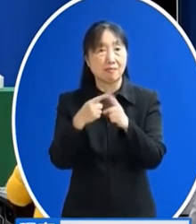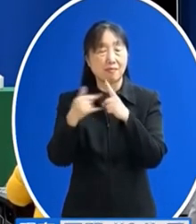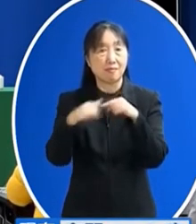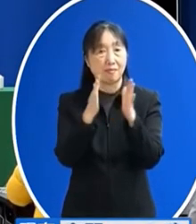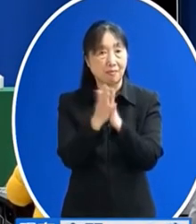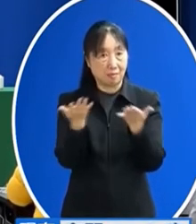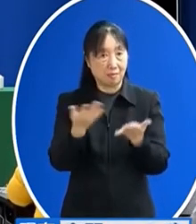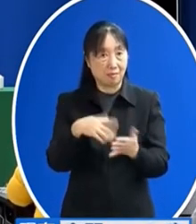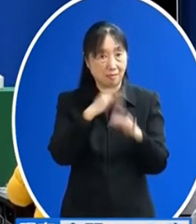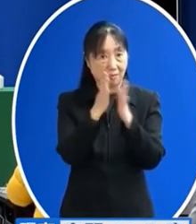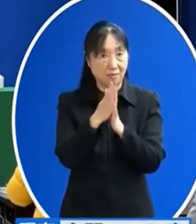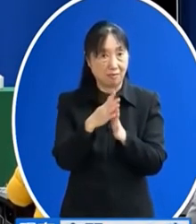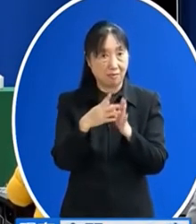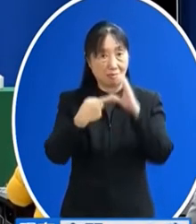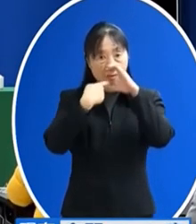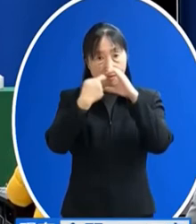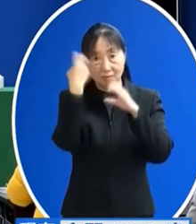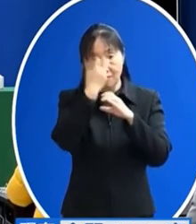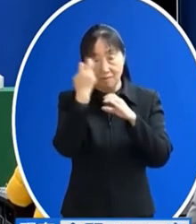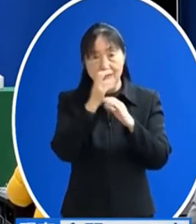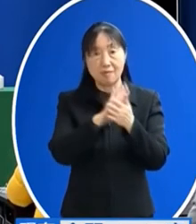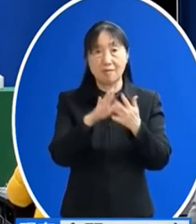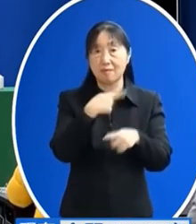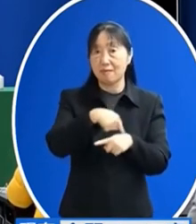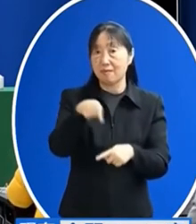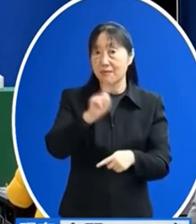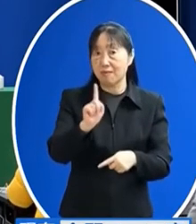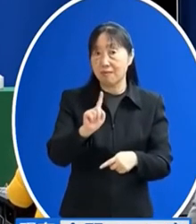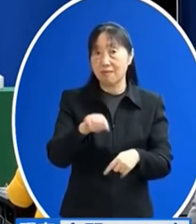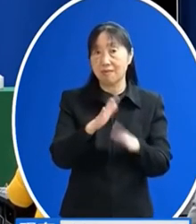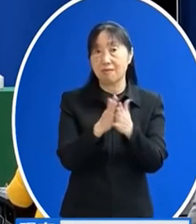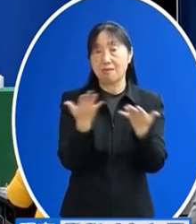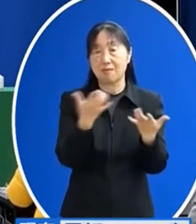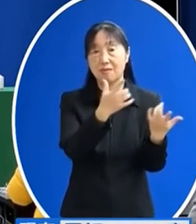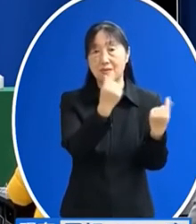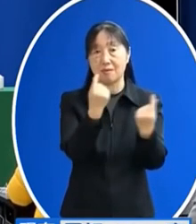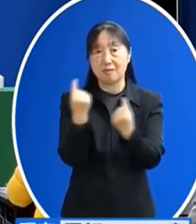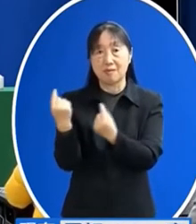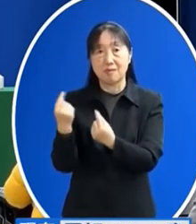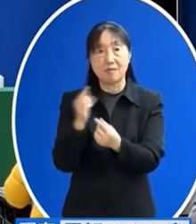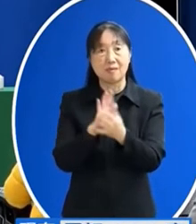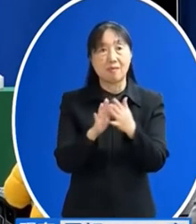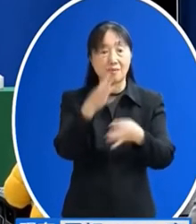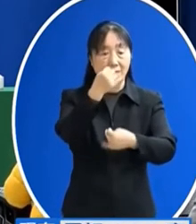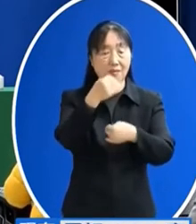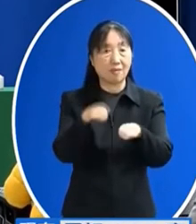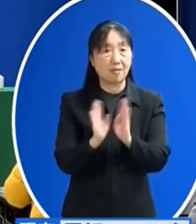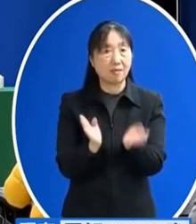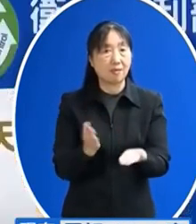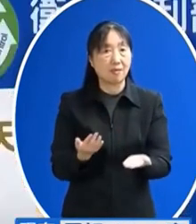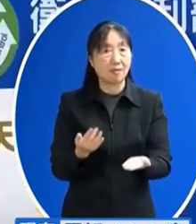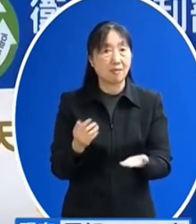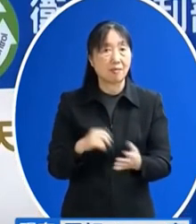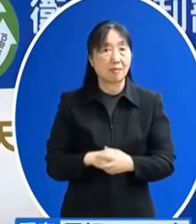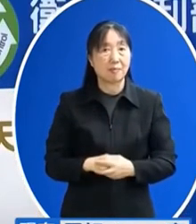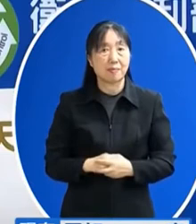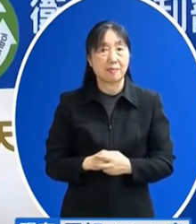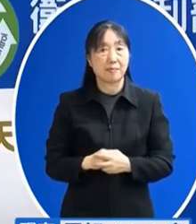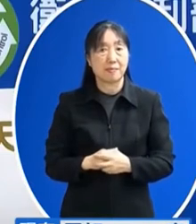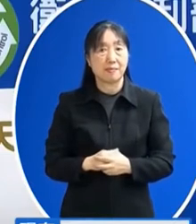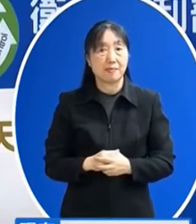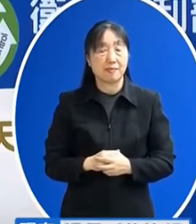验都要做吗？还是说有什么样的区分？那预计结果什么时候会出炉？有目标的时间吗？谢谢。 好